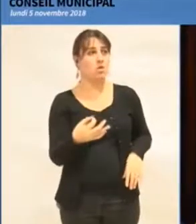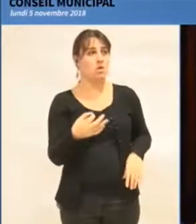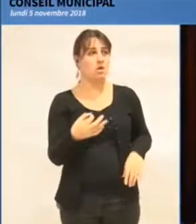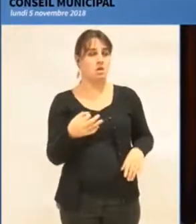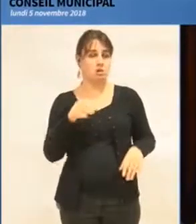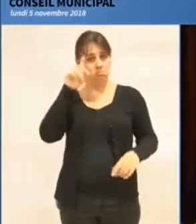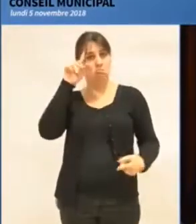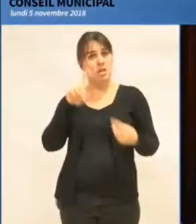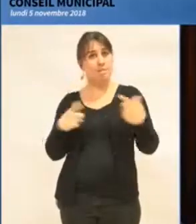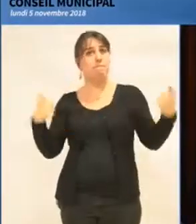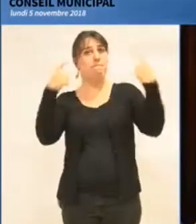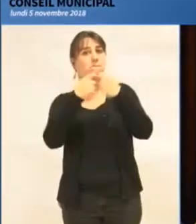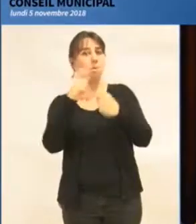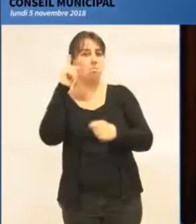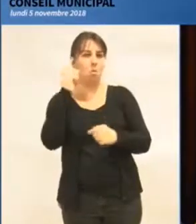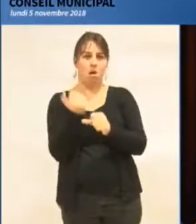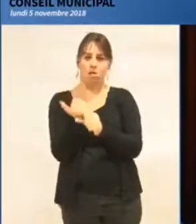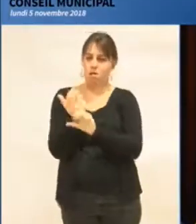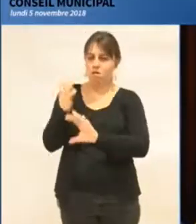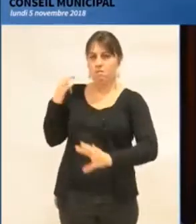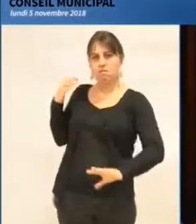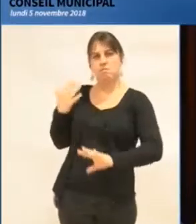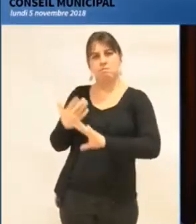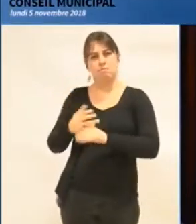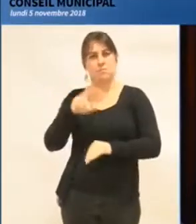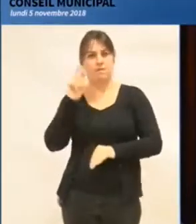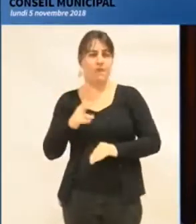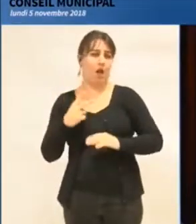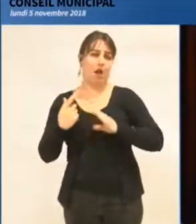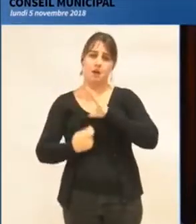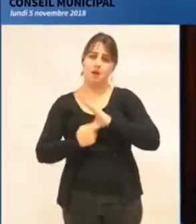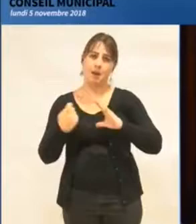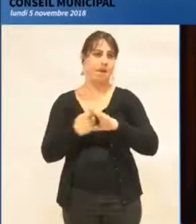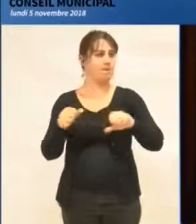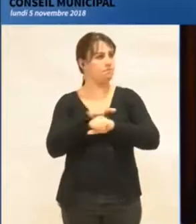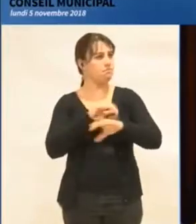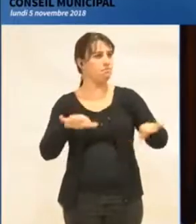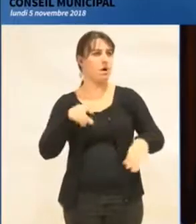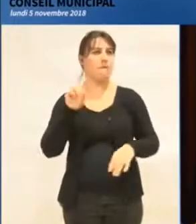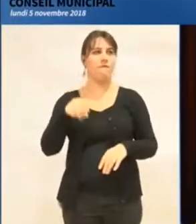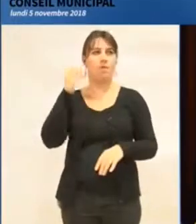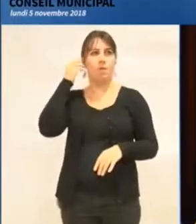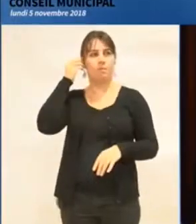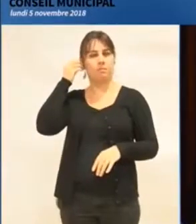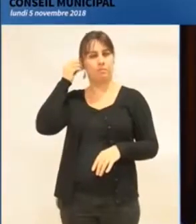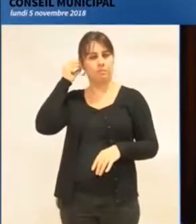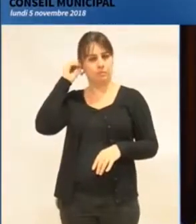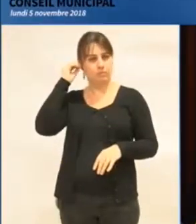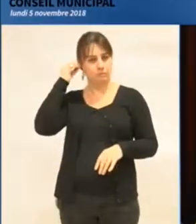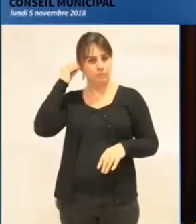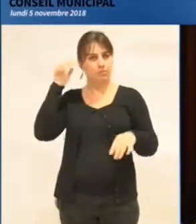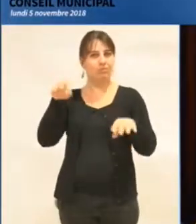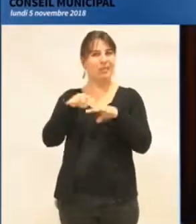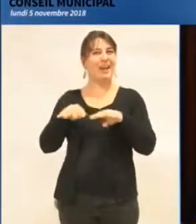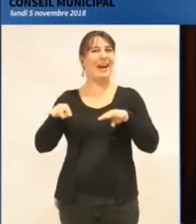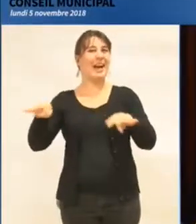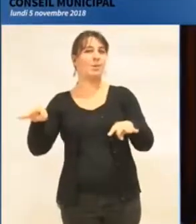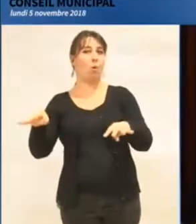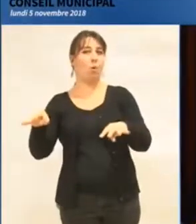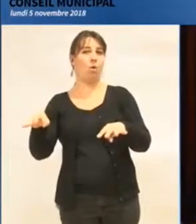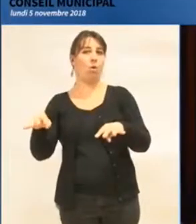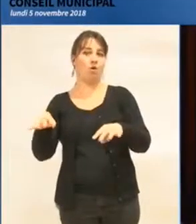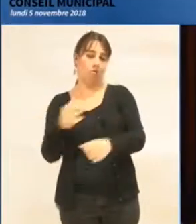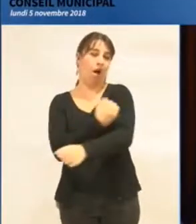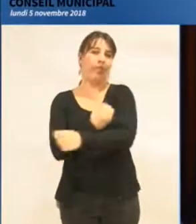années mériterait ainsi d'être évoqué clairement, car il n'y a pas de trafic sans réseau, sans